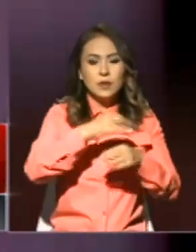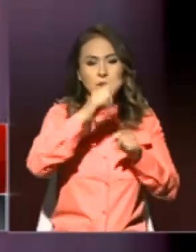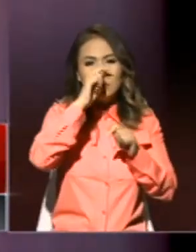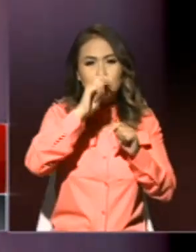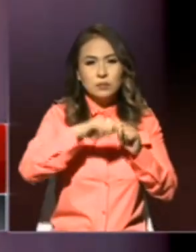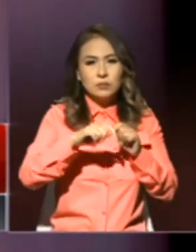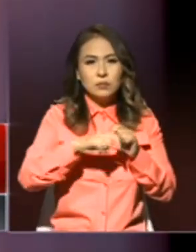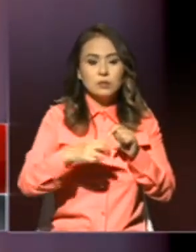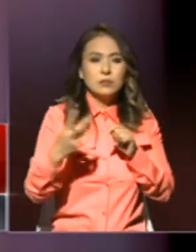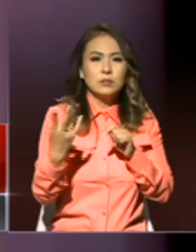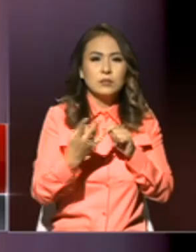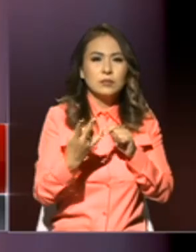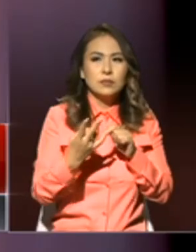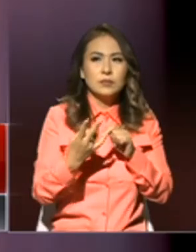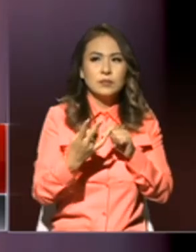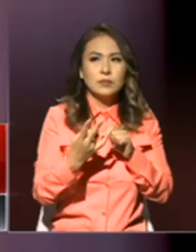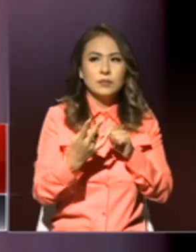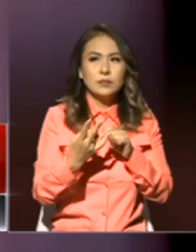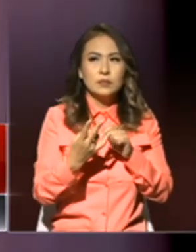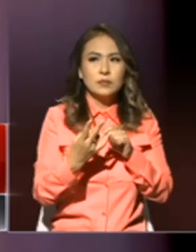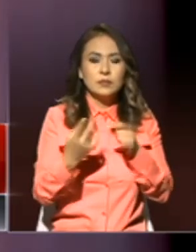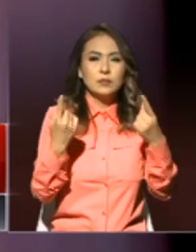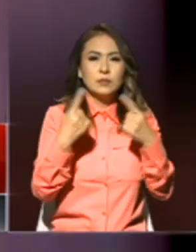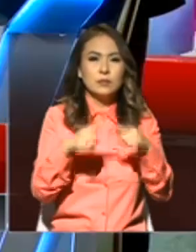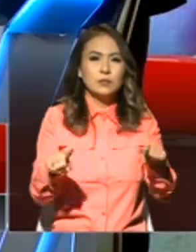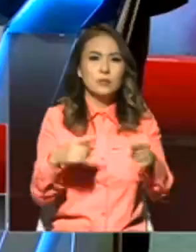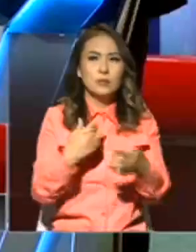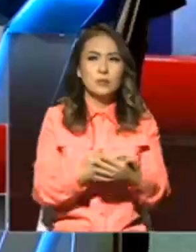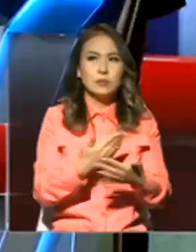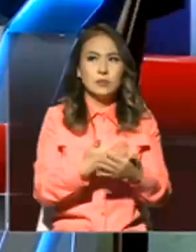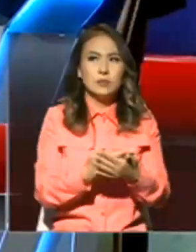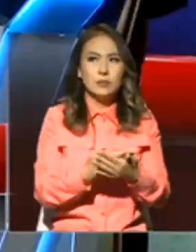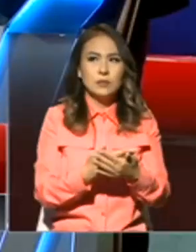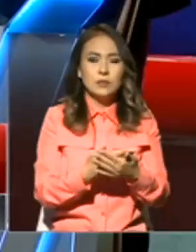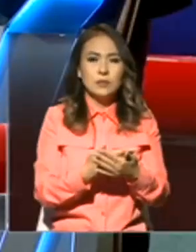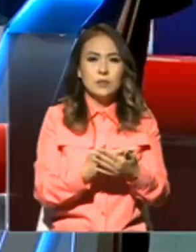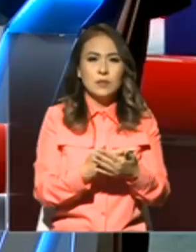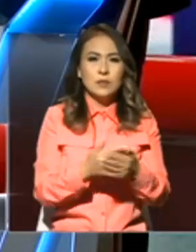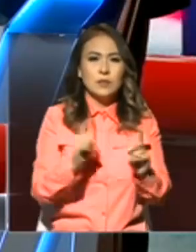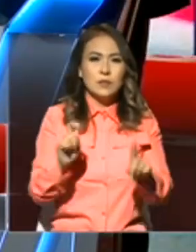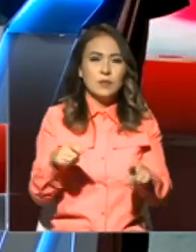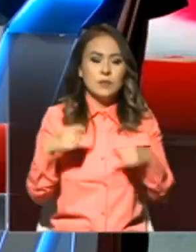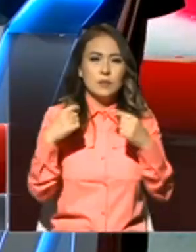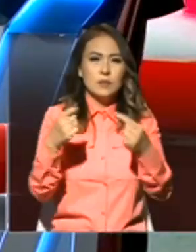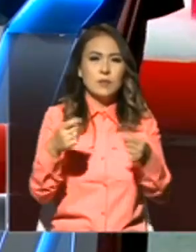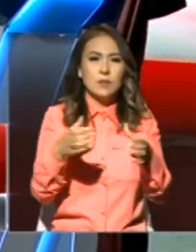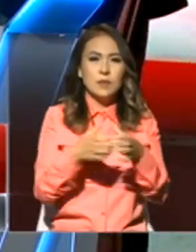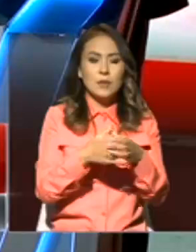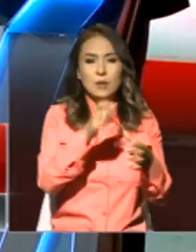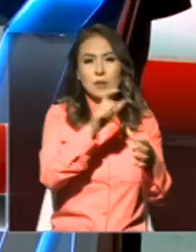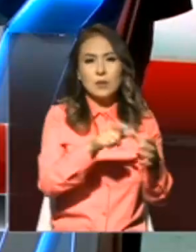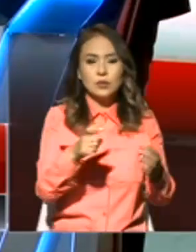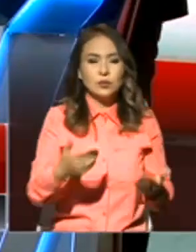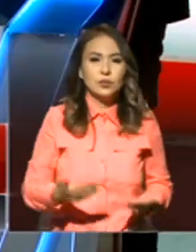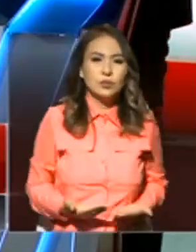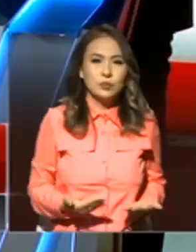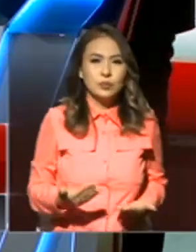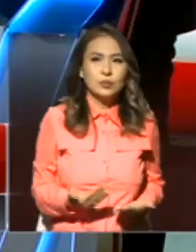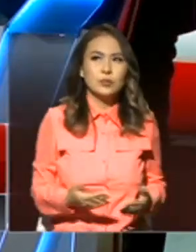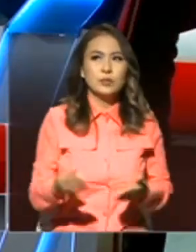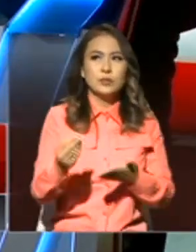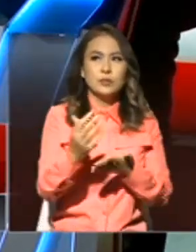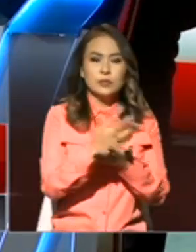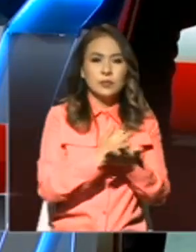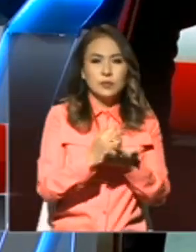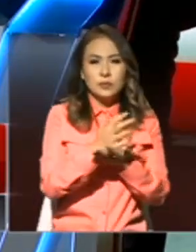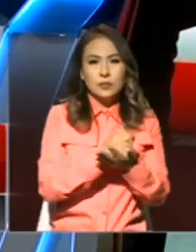керек. Енді басқа не дейміз? Ол үлесті жерген адамдарға біздің айтарымыз тек қана осы тұрғын үй құрылыс жинақ жүйесіне сенген